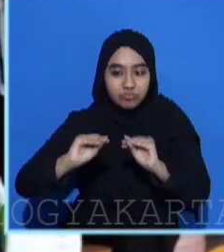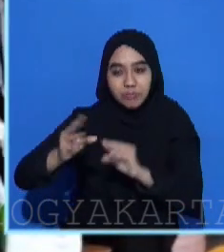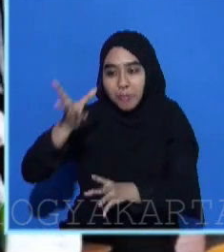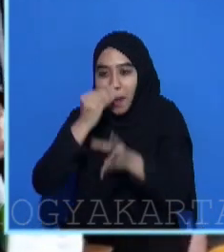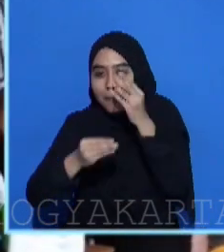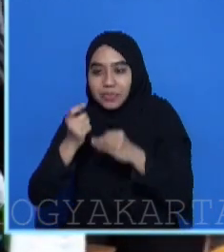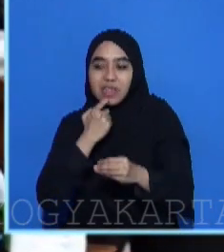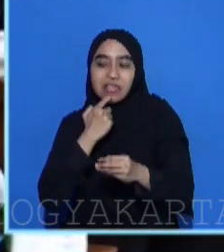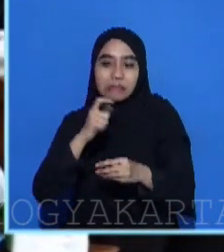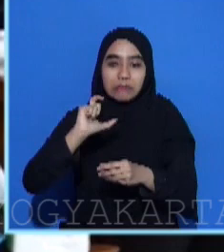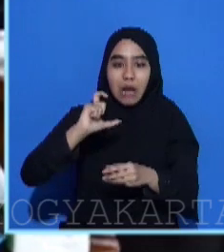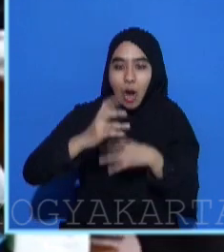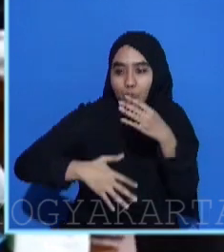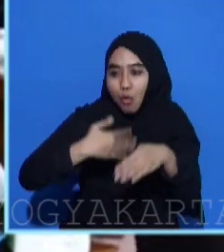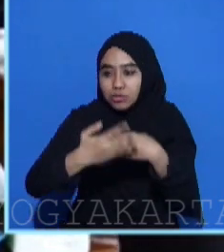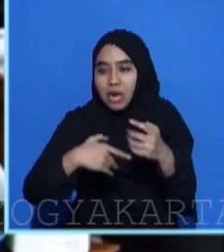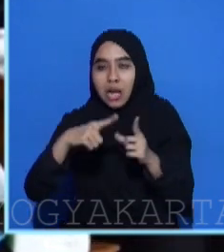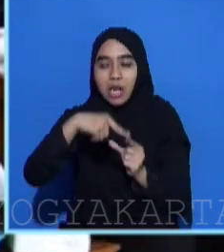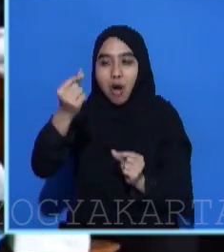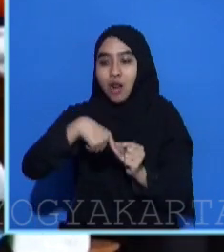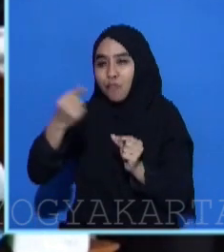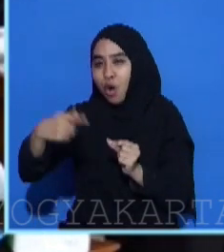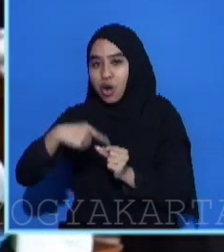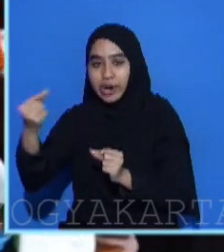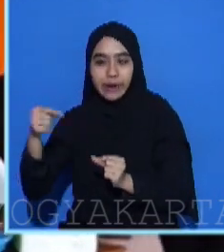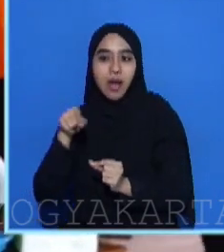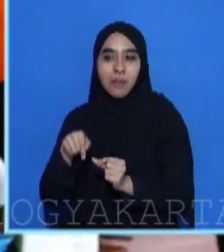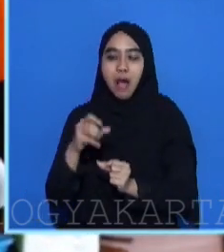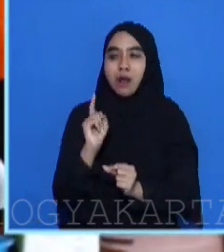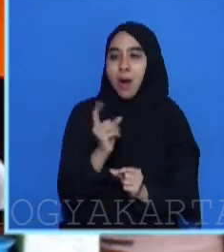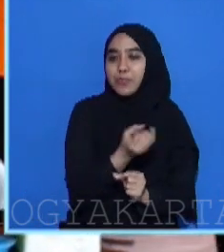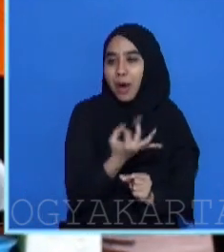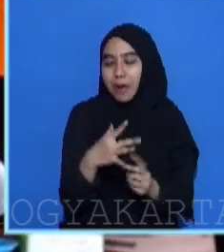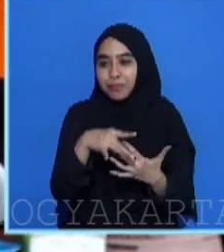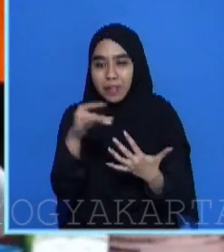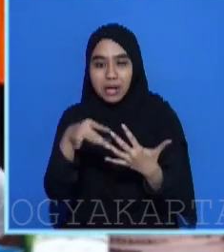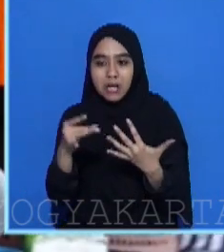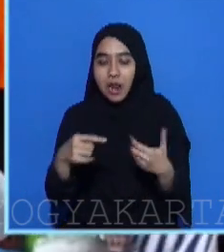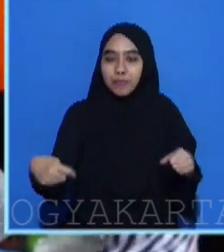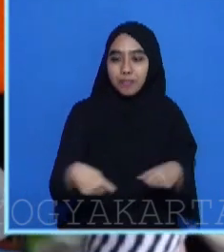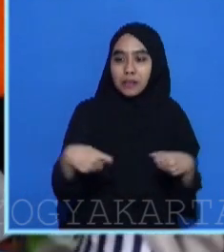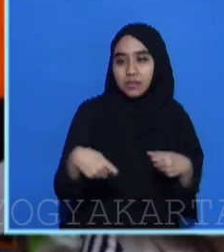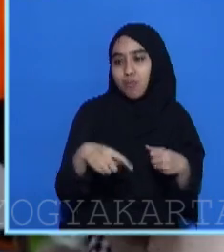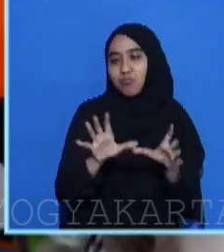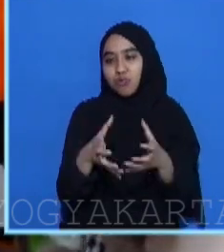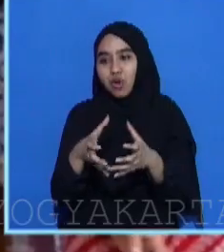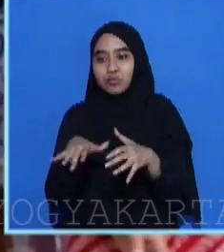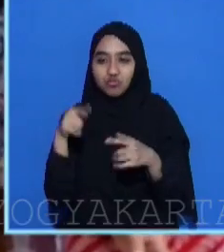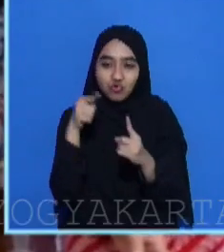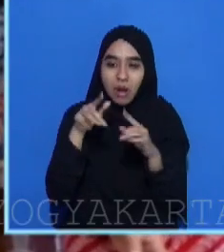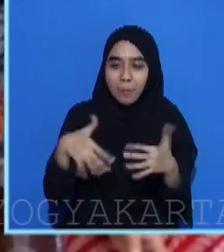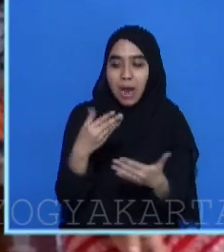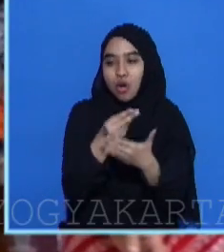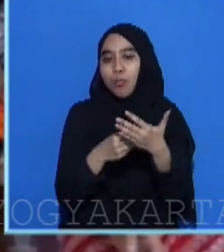olah budidaya aloe vera dan beberapa varian olahan aloe vera untuk meningkatkan pendapatan keluarga